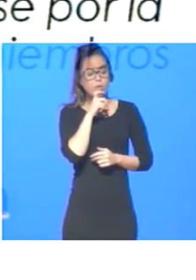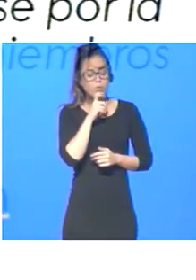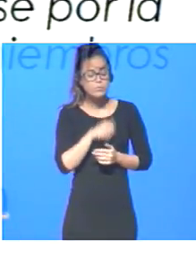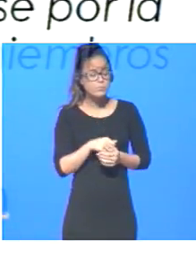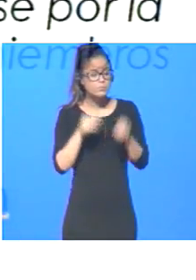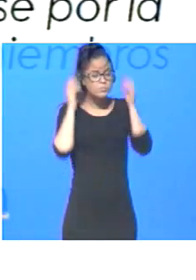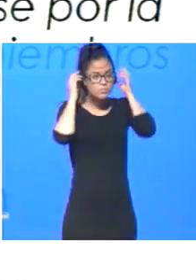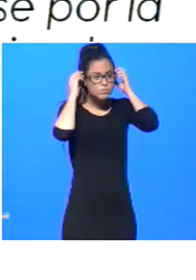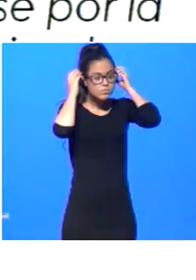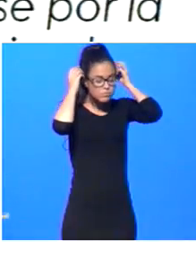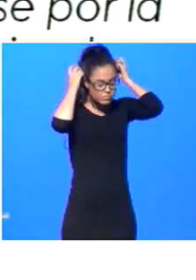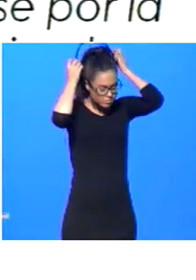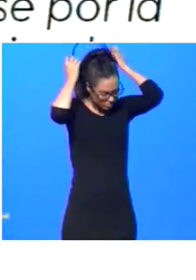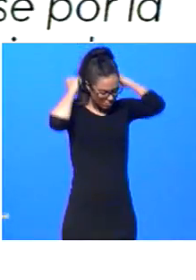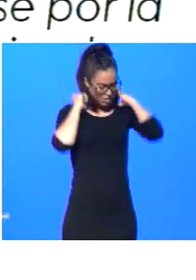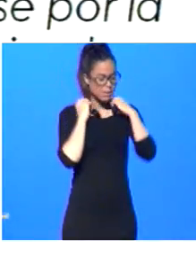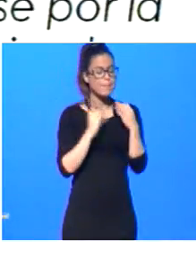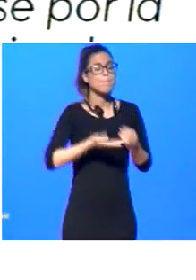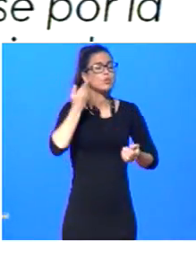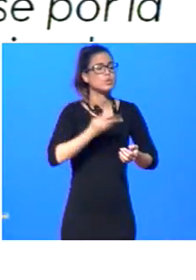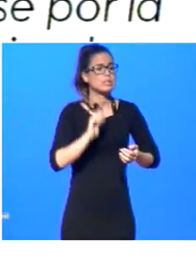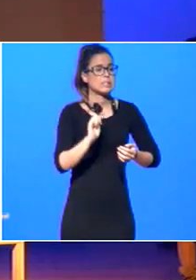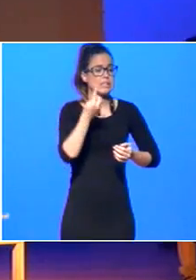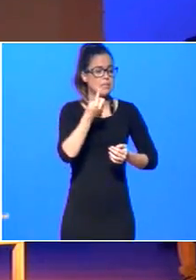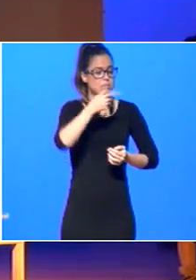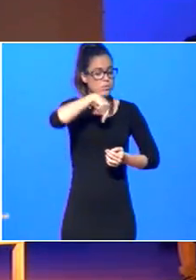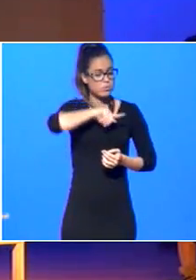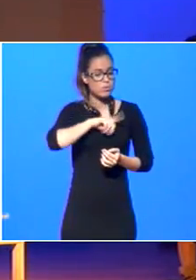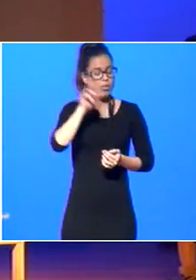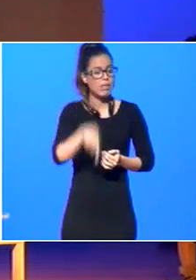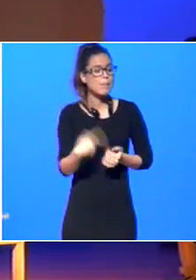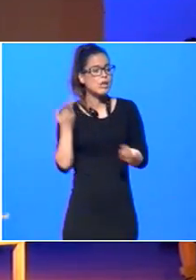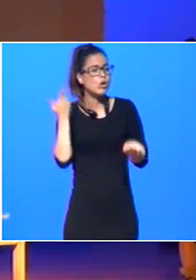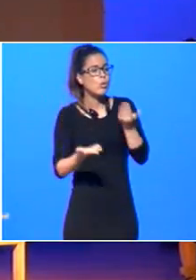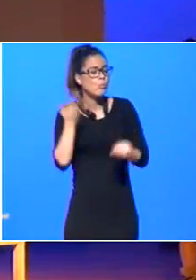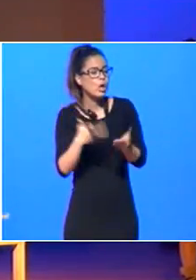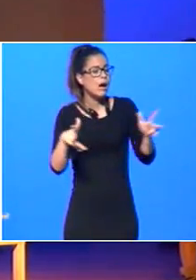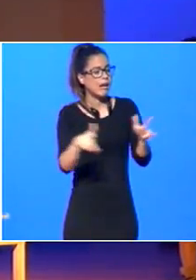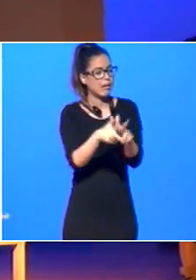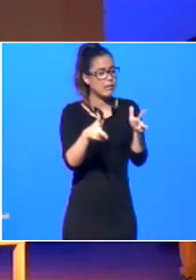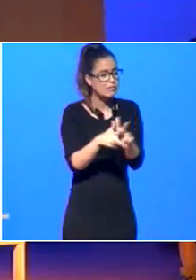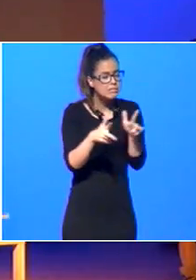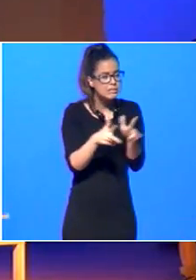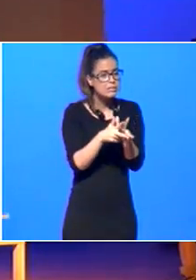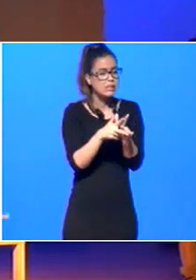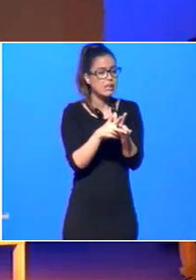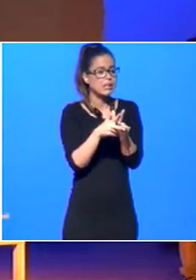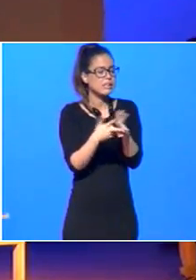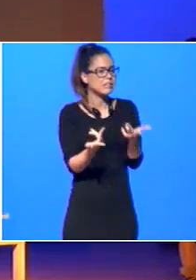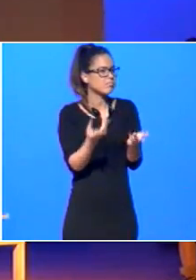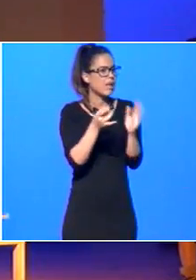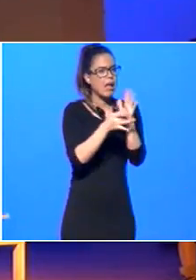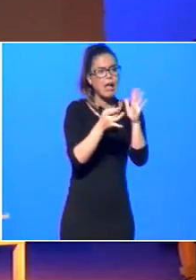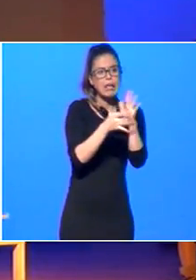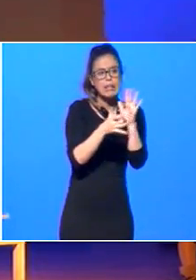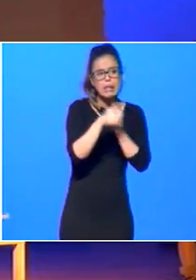ahulena da importanteena. Eta berak konparatzen du gizarte batean nola dagoen giza kalitatea.